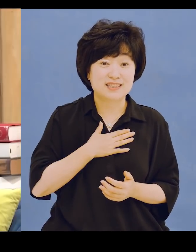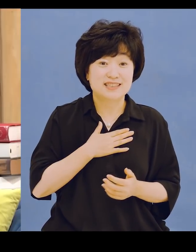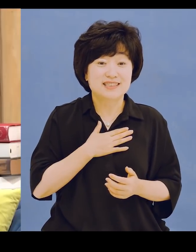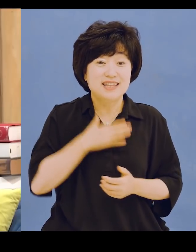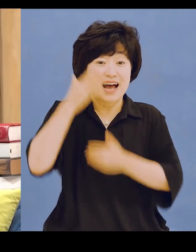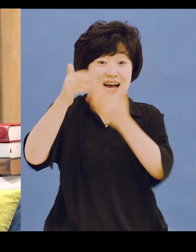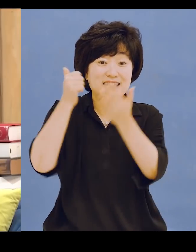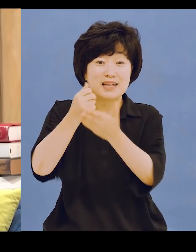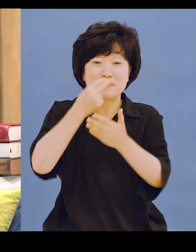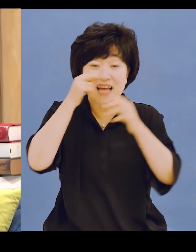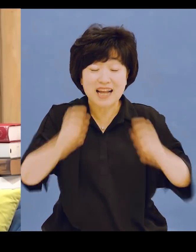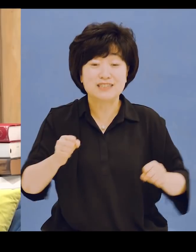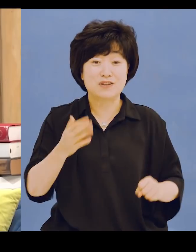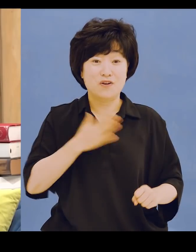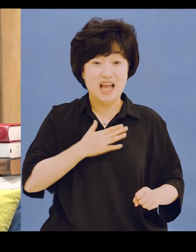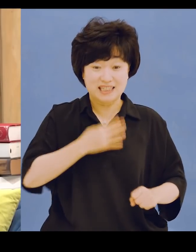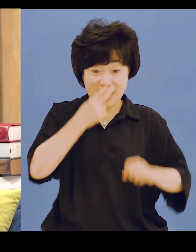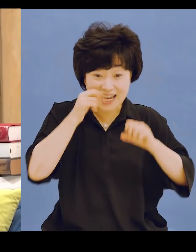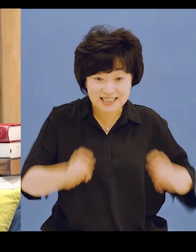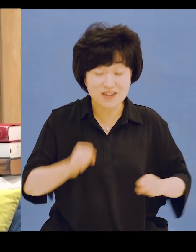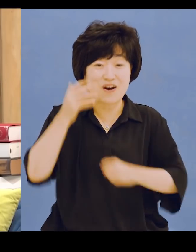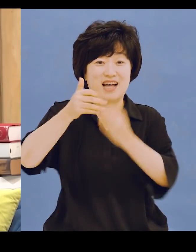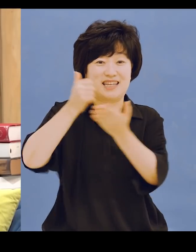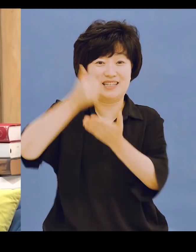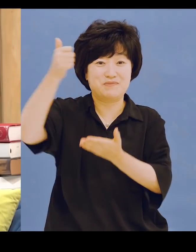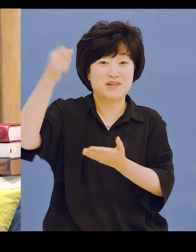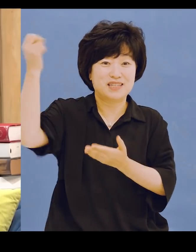당신이 계속 살아있다는 것을